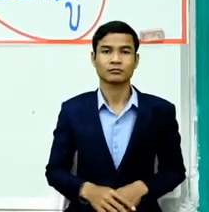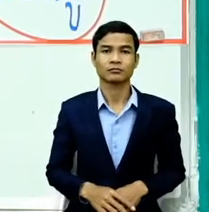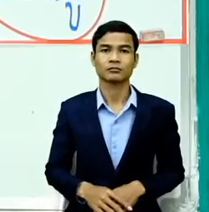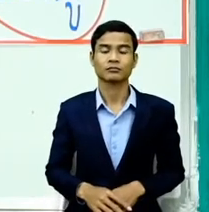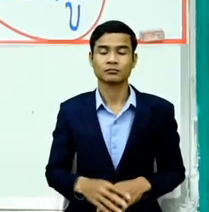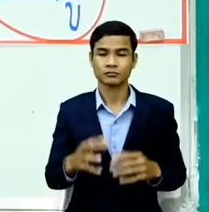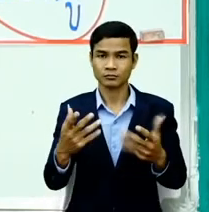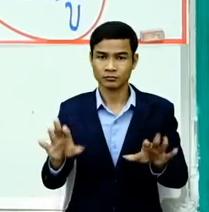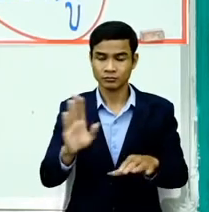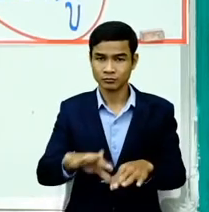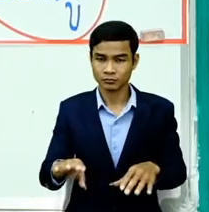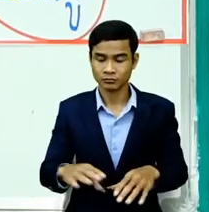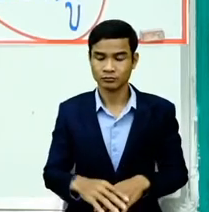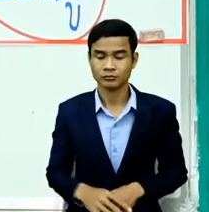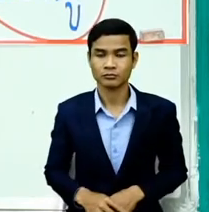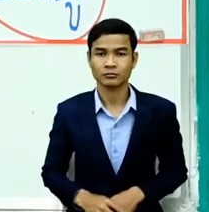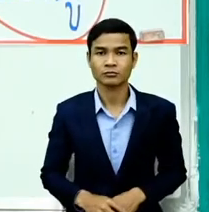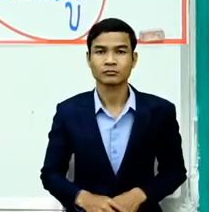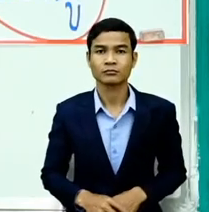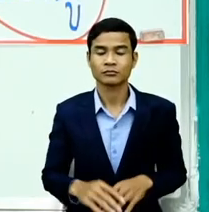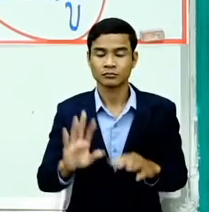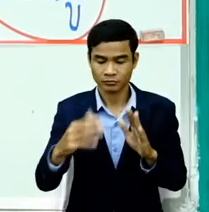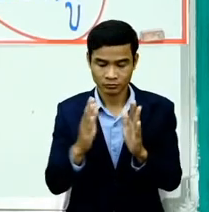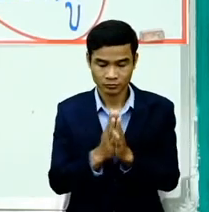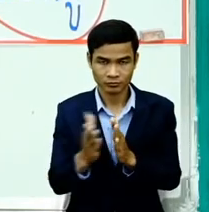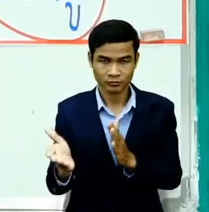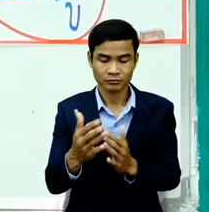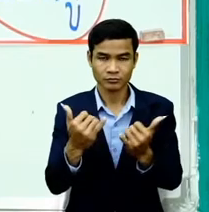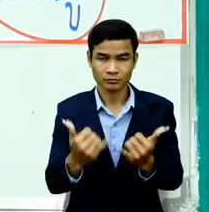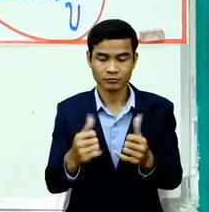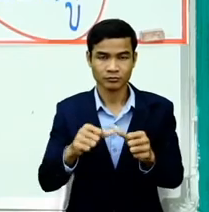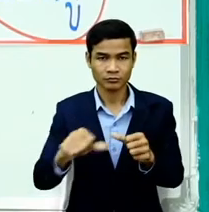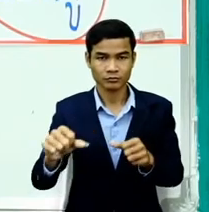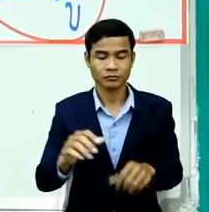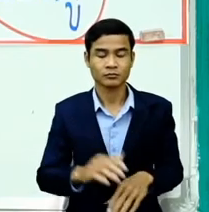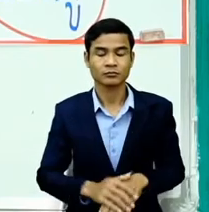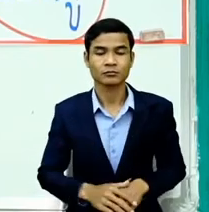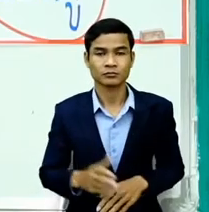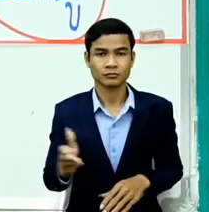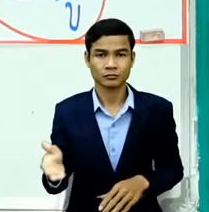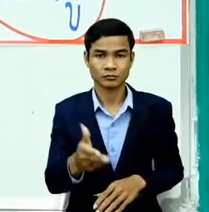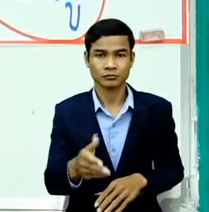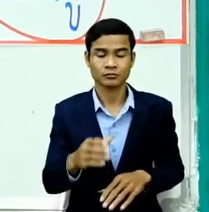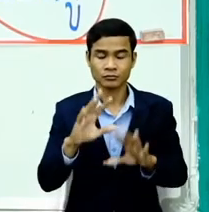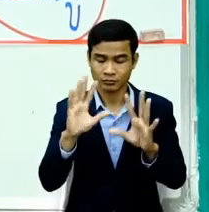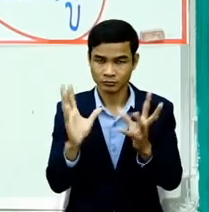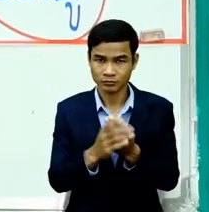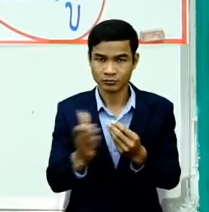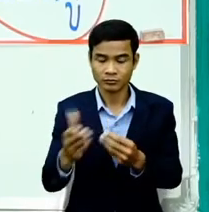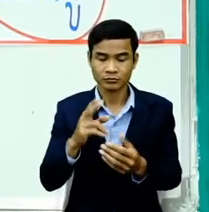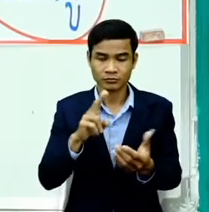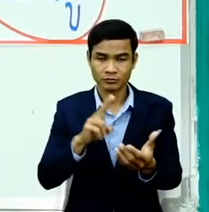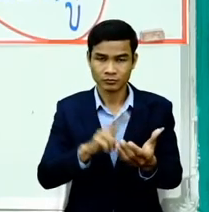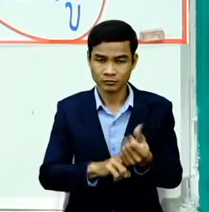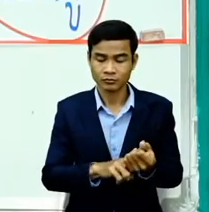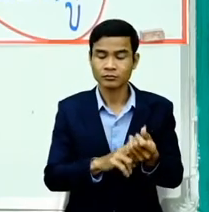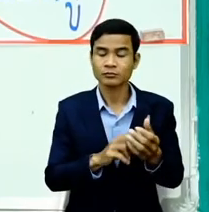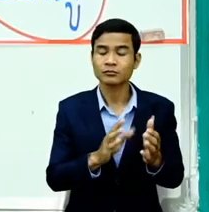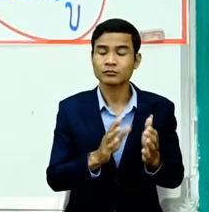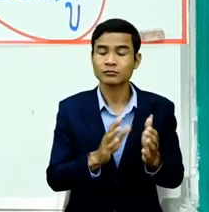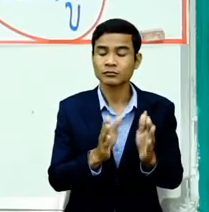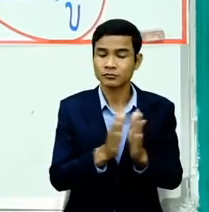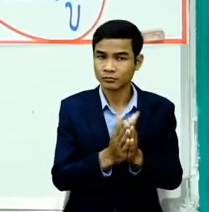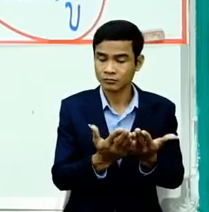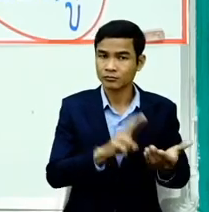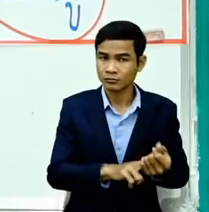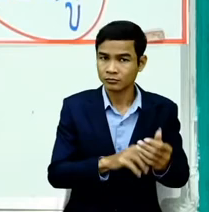chà rồi rồi hà rình đấy chà ạ con tỏ bàn tập tiết nế chà con tự ạc ní tục sụp hơi chà cây